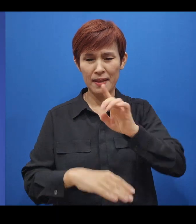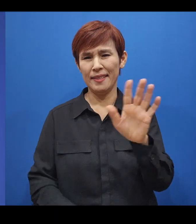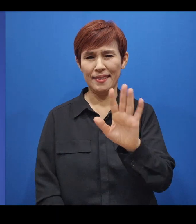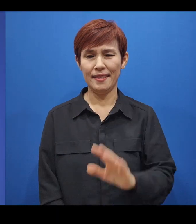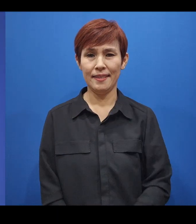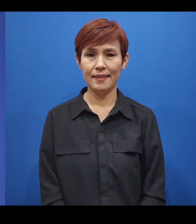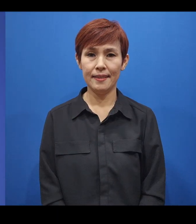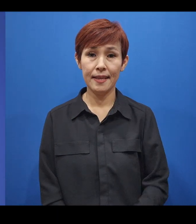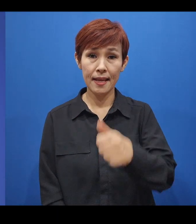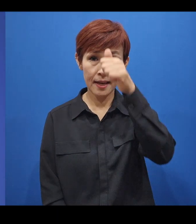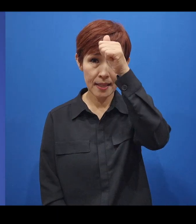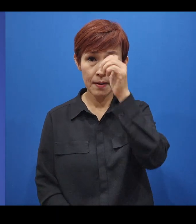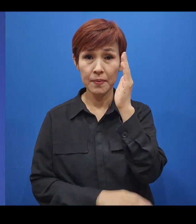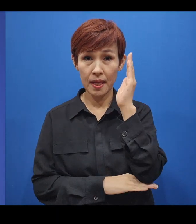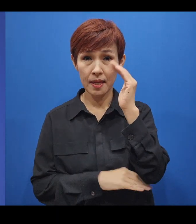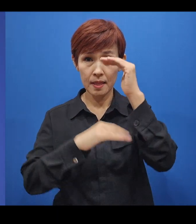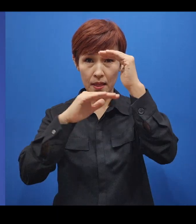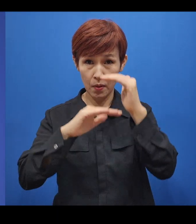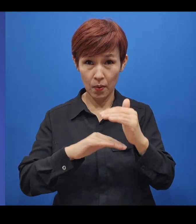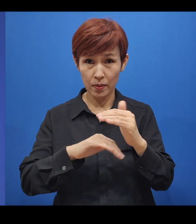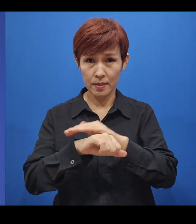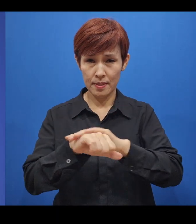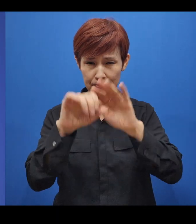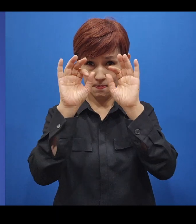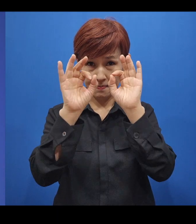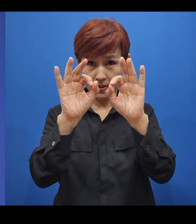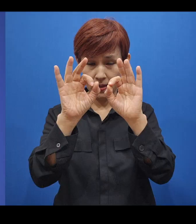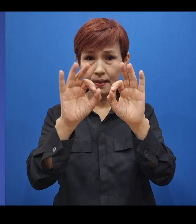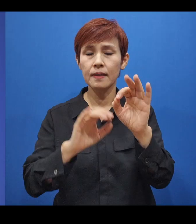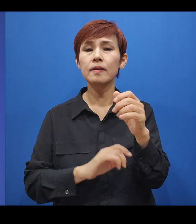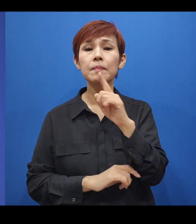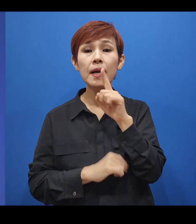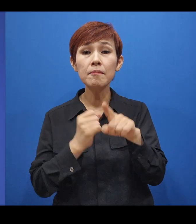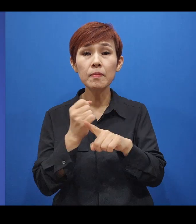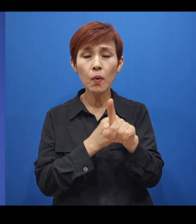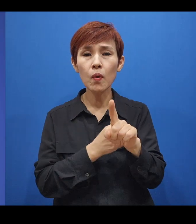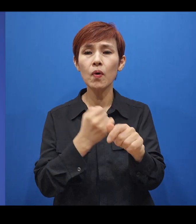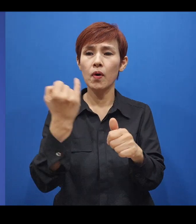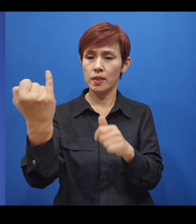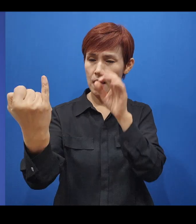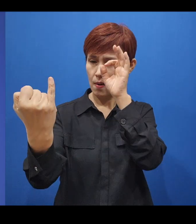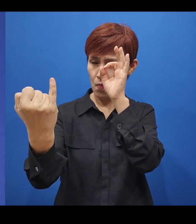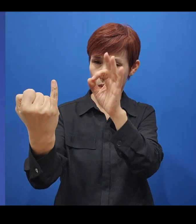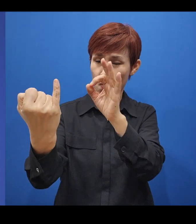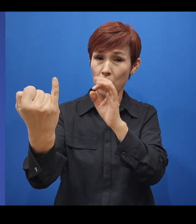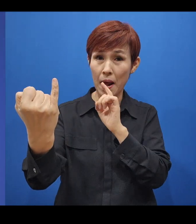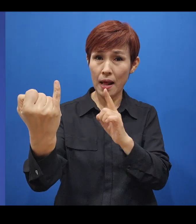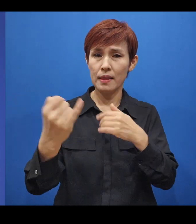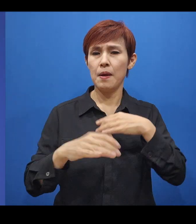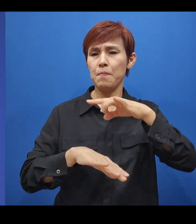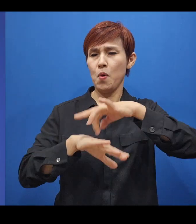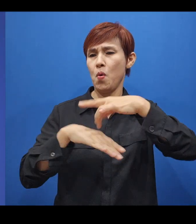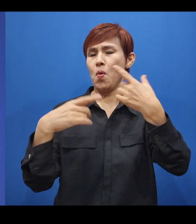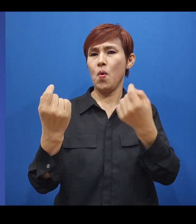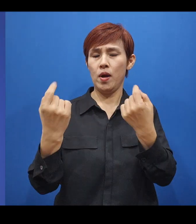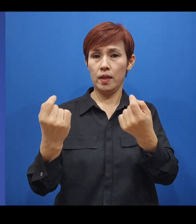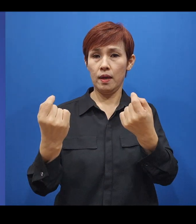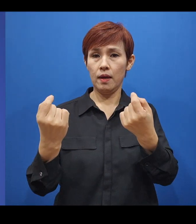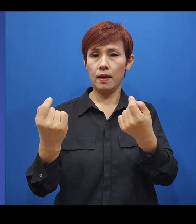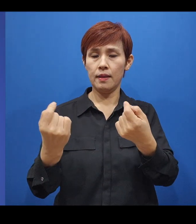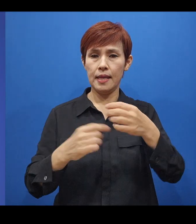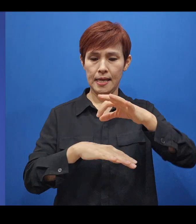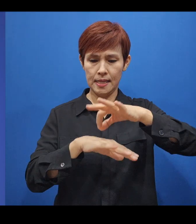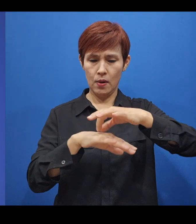말을 정확히 이해하셔야 됩니다. 아담이 한 말은 그 여자를 보고 한 말은 내 뼈다, 내